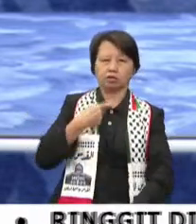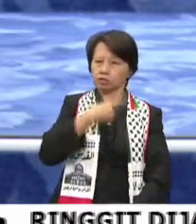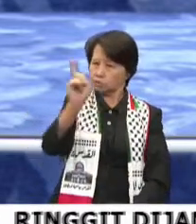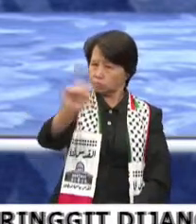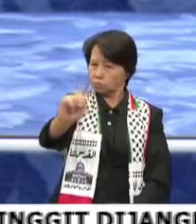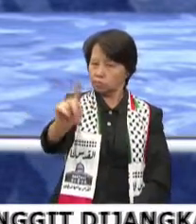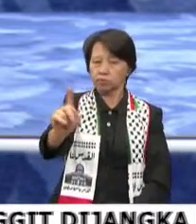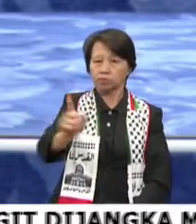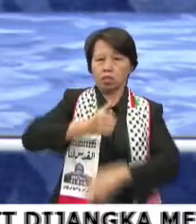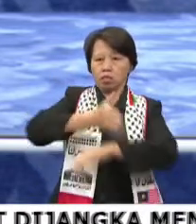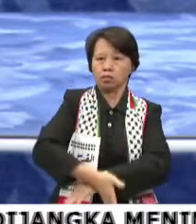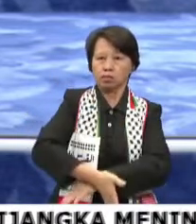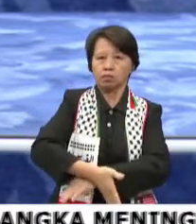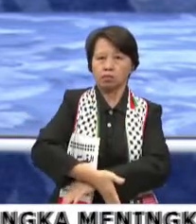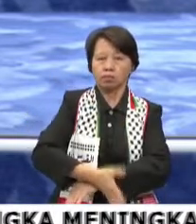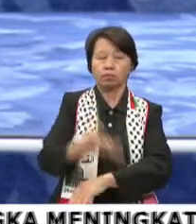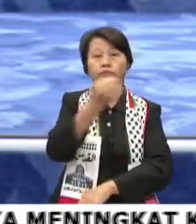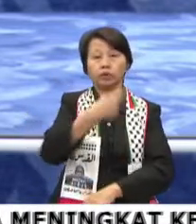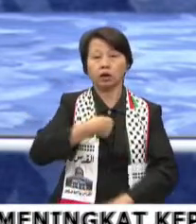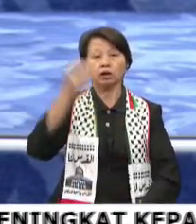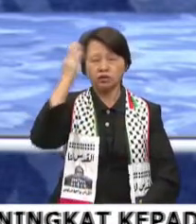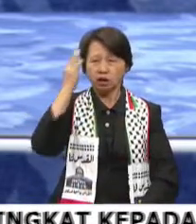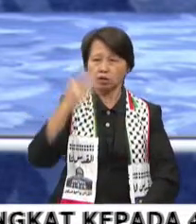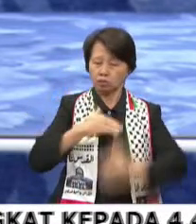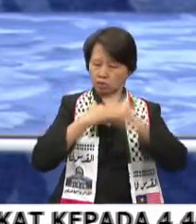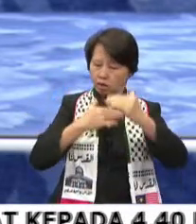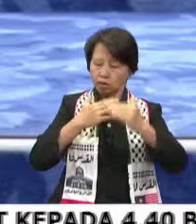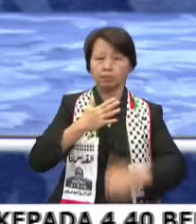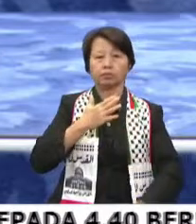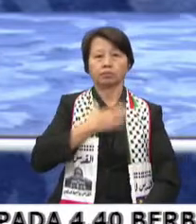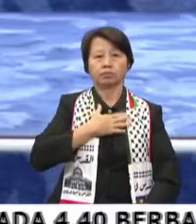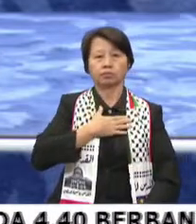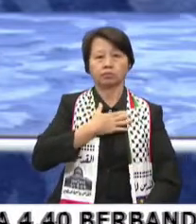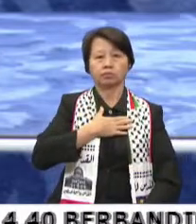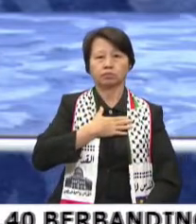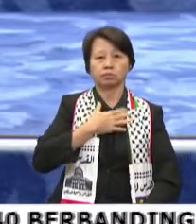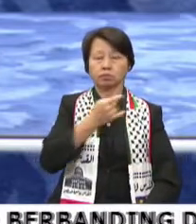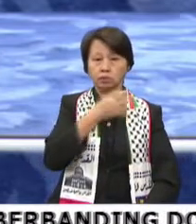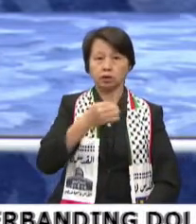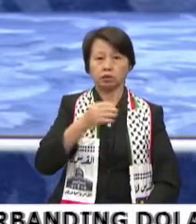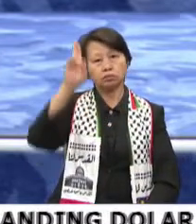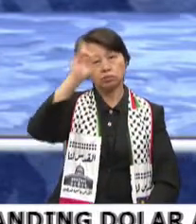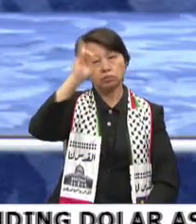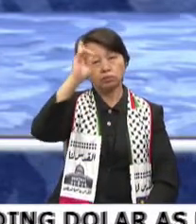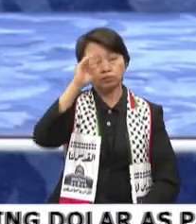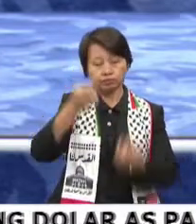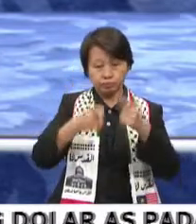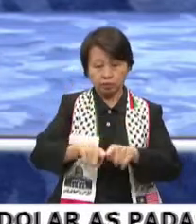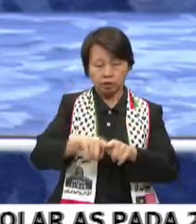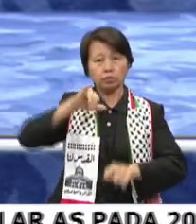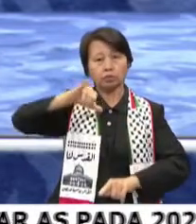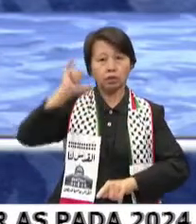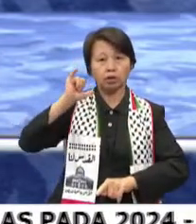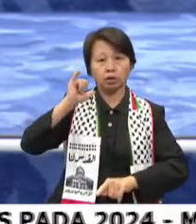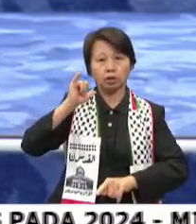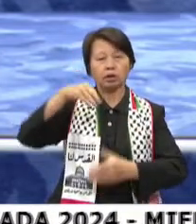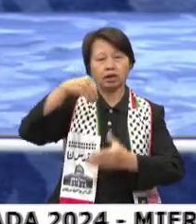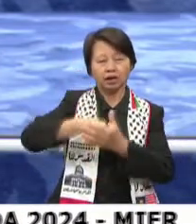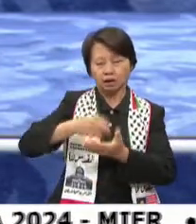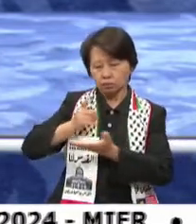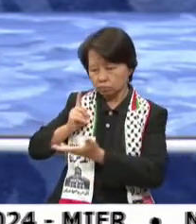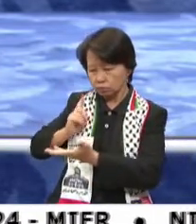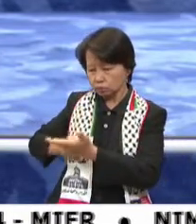itu saya juga tahu had saya dan sepertiana berlaku semalam dalam rundingan